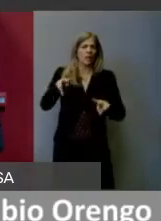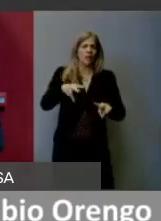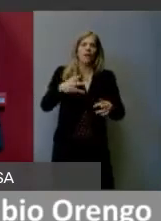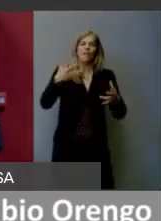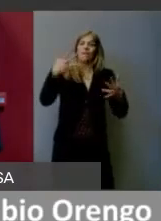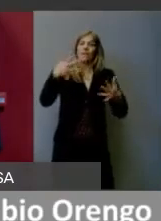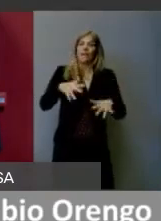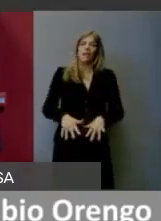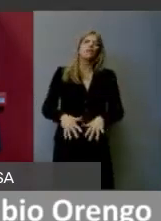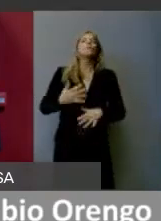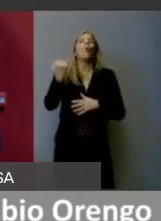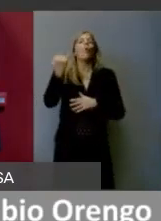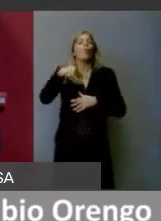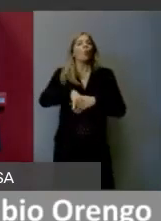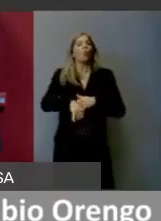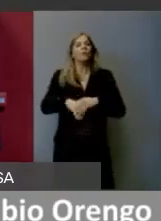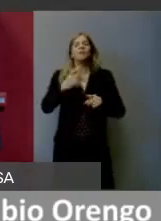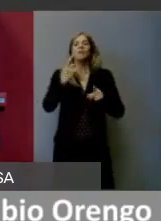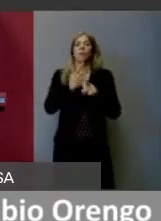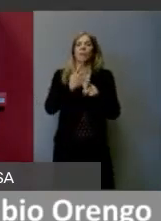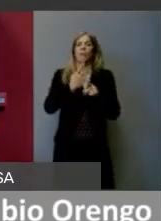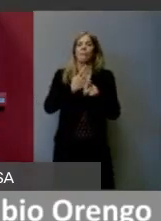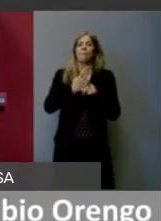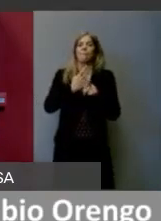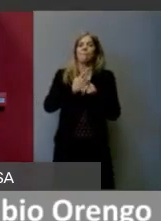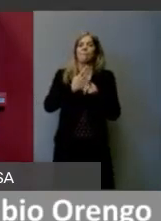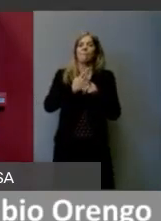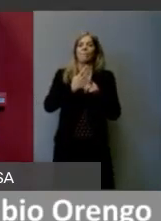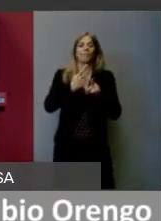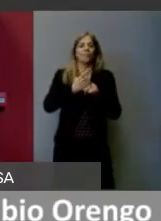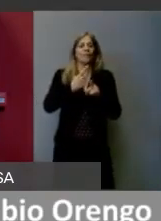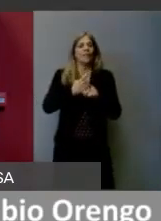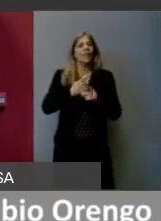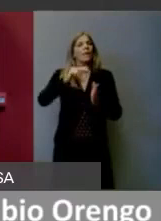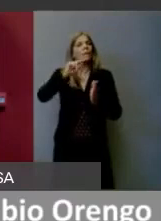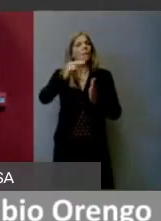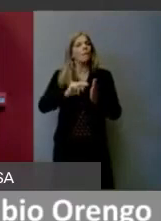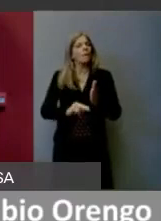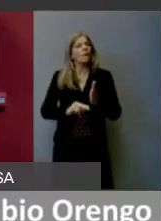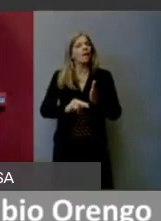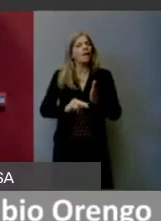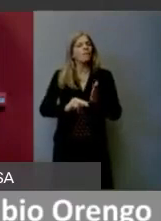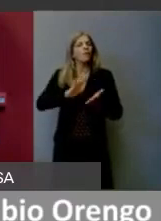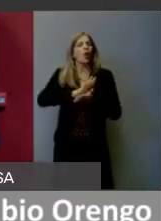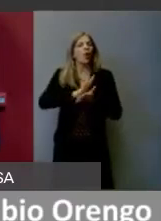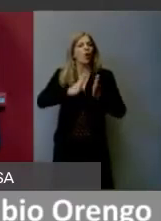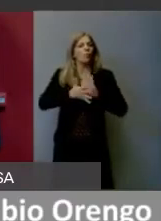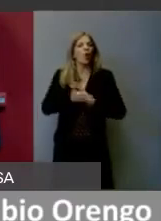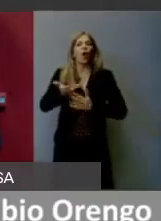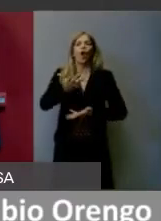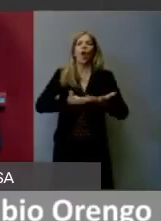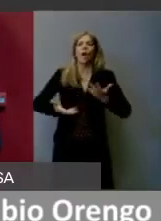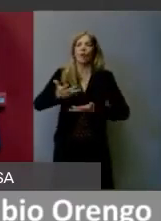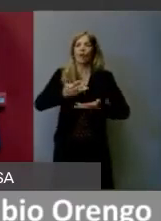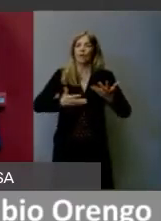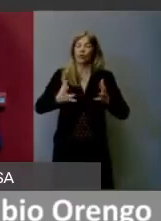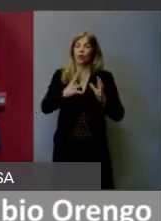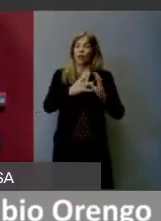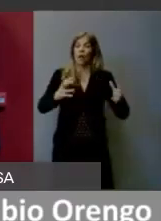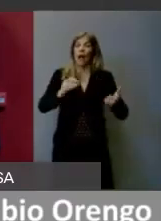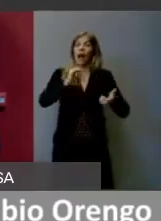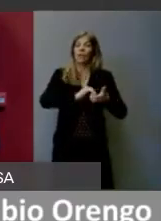ultimo stipulare anche un patto di collaborazione con un'associazione che possa in qualche